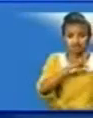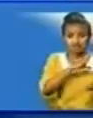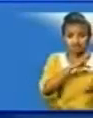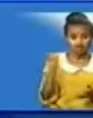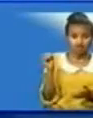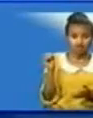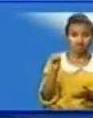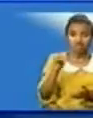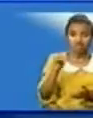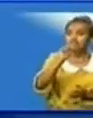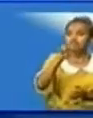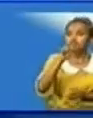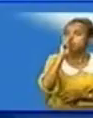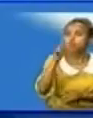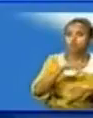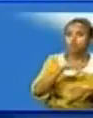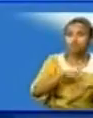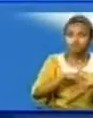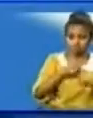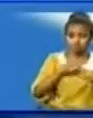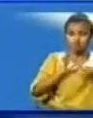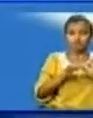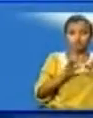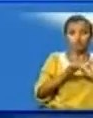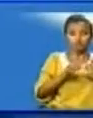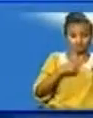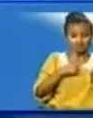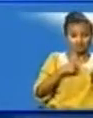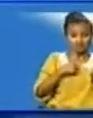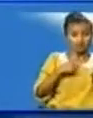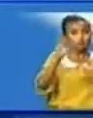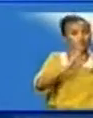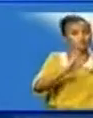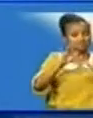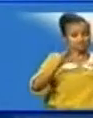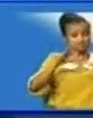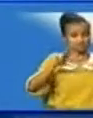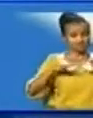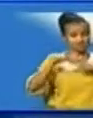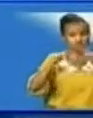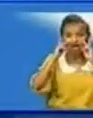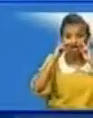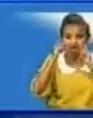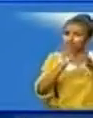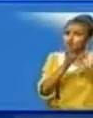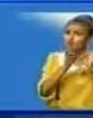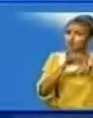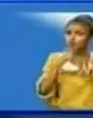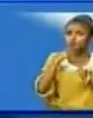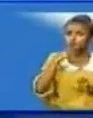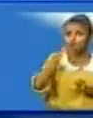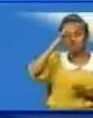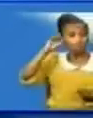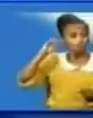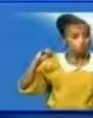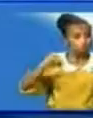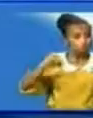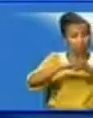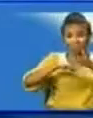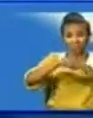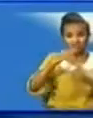ወንድሞቹ ይሰማሉ ምልክት ቋንቋ የሚባል መጠቀም አይወድም ልጅ እና እቤት ውስጥ አባትዬ